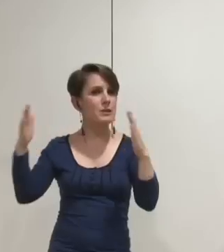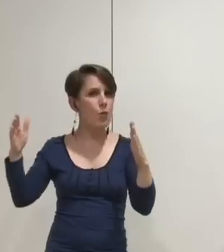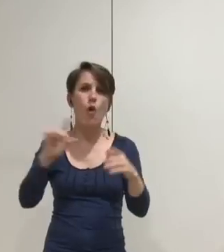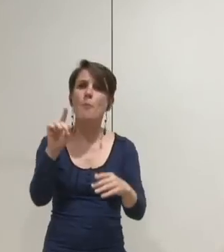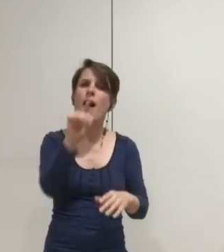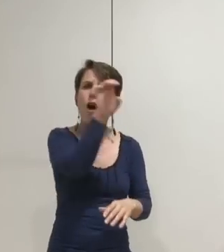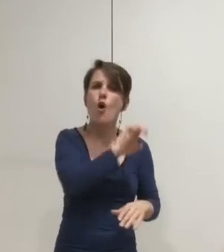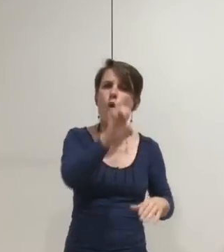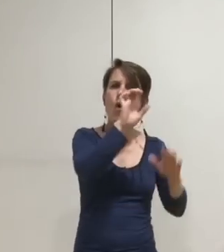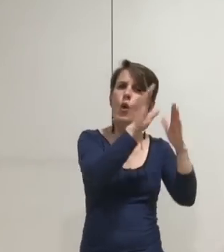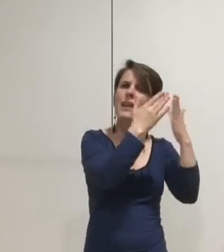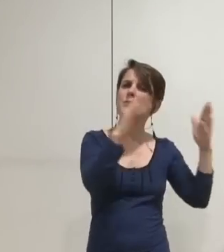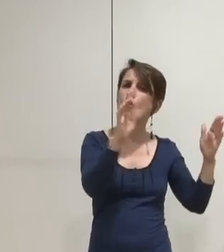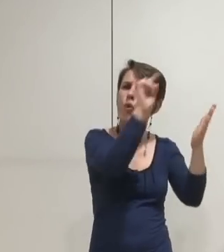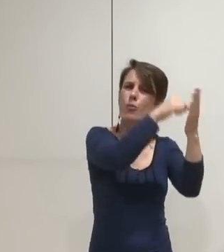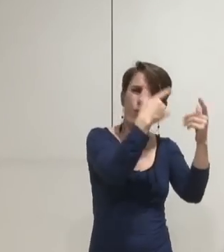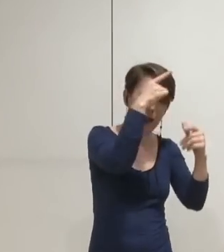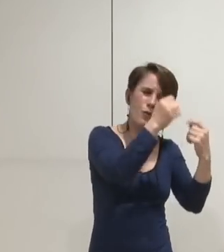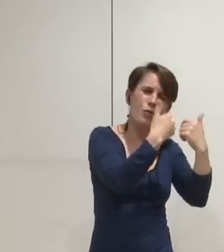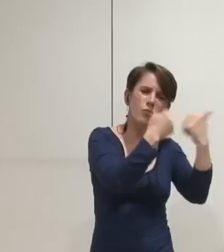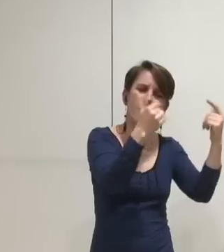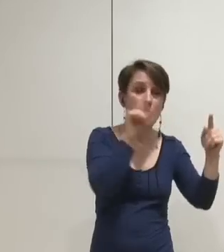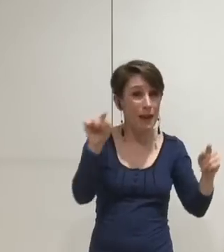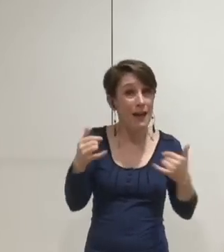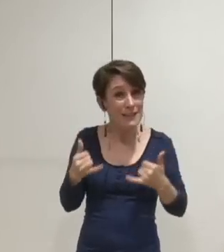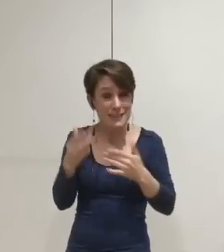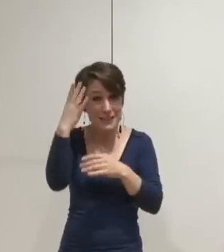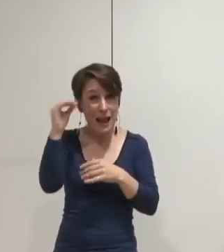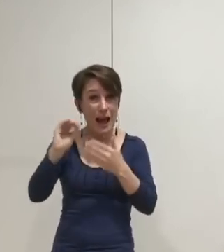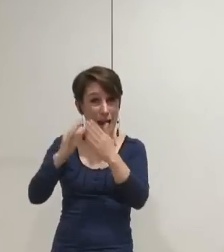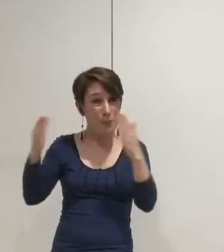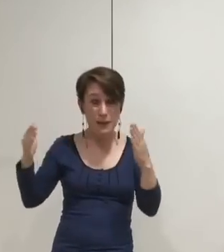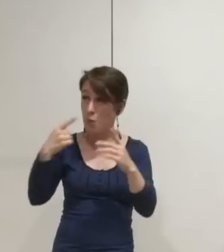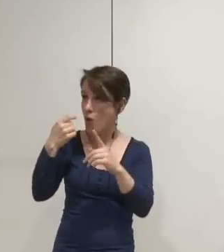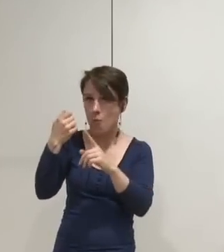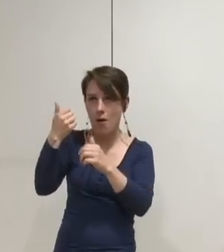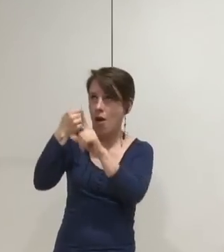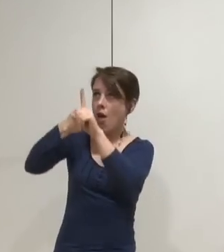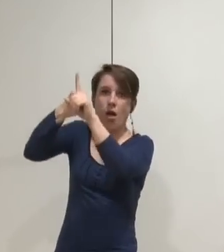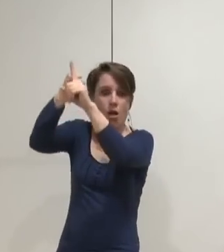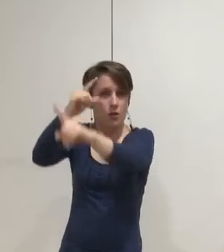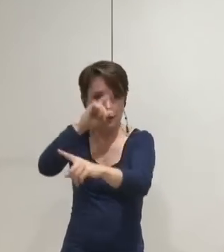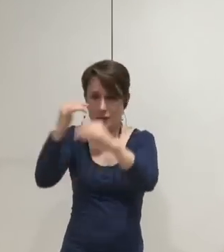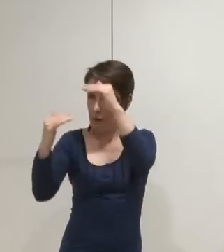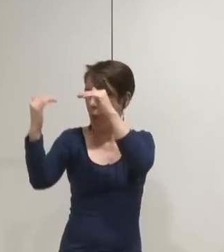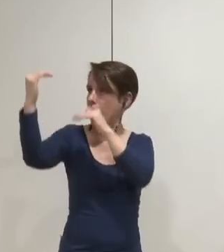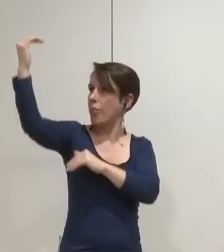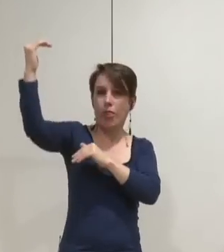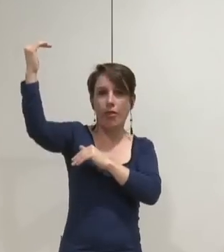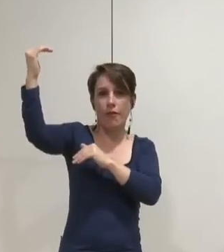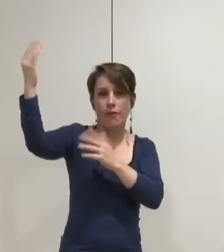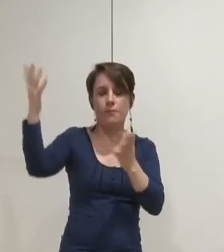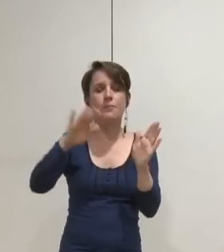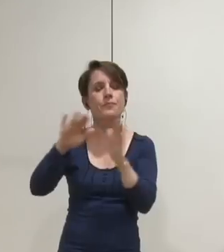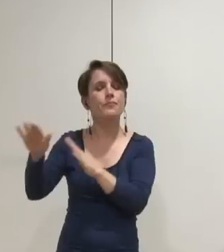devoir doit déjà se battre et a du mal à se battre on nous dit aussi que nous allons demander au